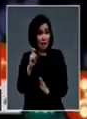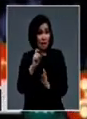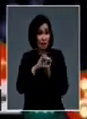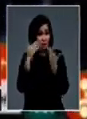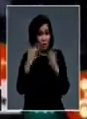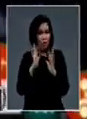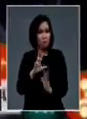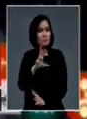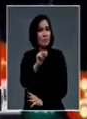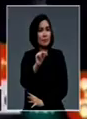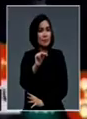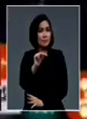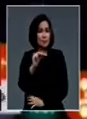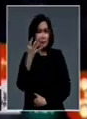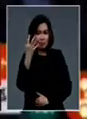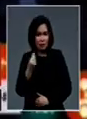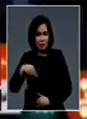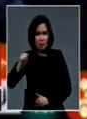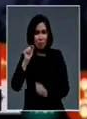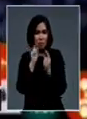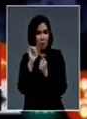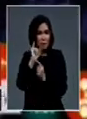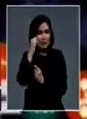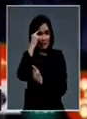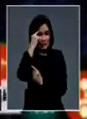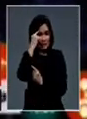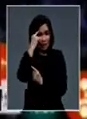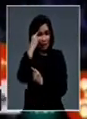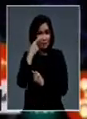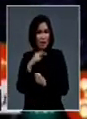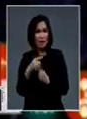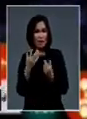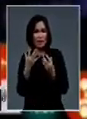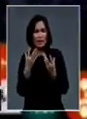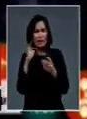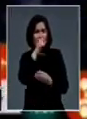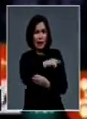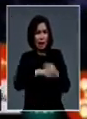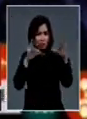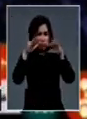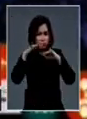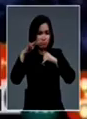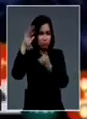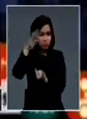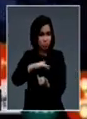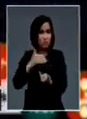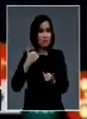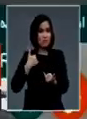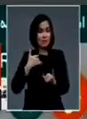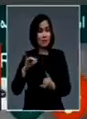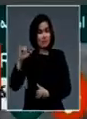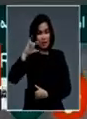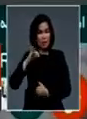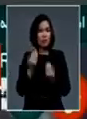รายสำหรับเหยื่อที่ยังคงเหลืออยู่ตอนนี้คาดว่าน่าจะถูกฝังอยู่ใต้หิมะนะครับ ทีนี้บรรดาญาติและก็ครอบครัว